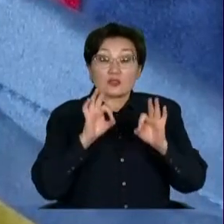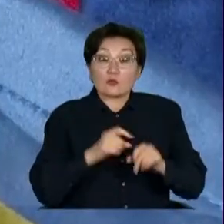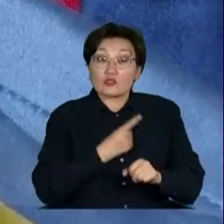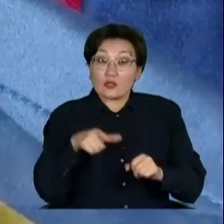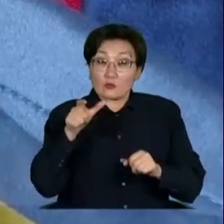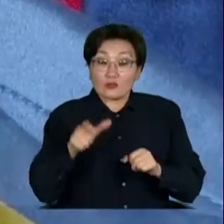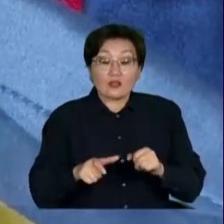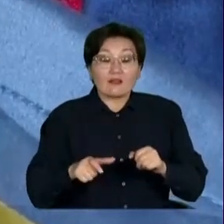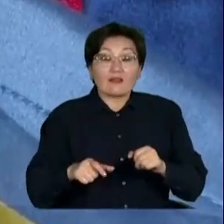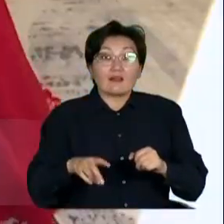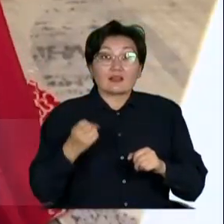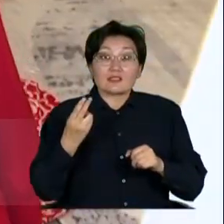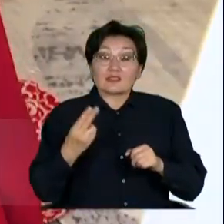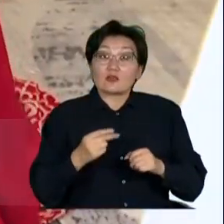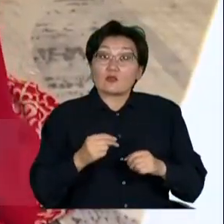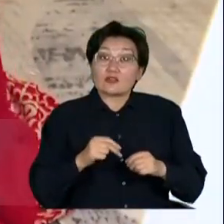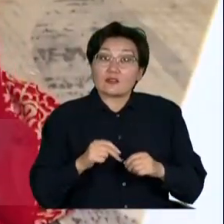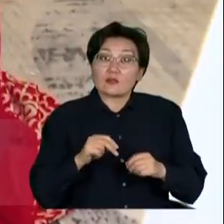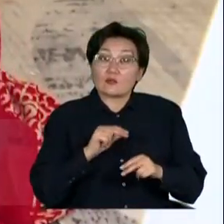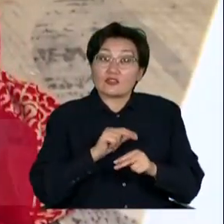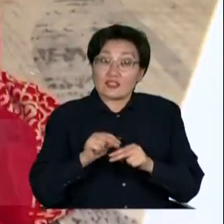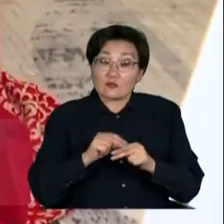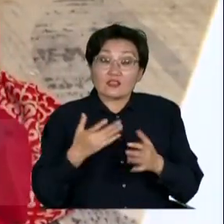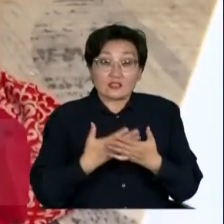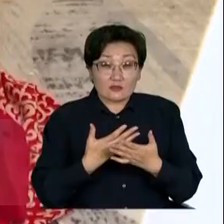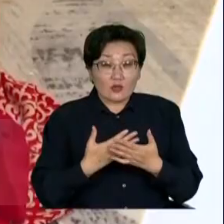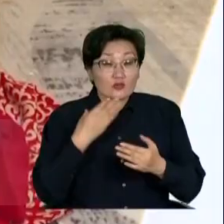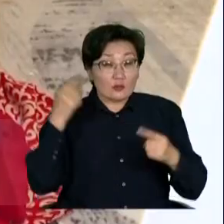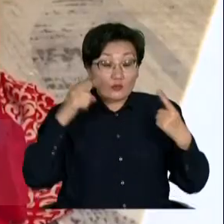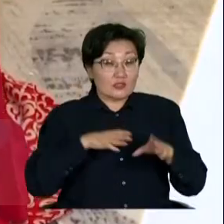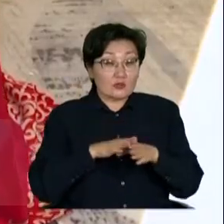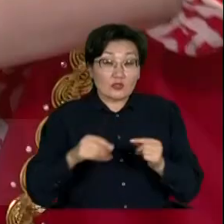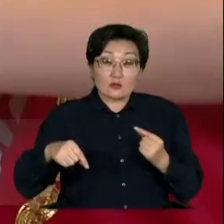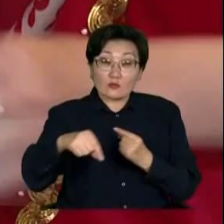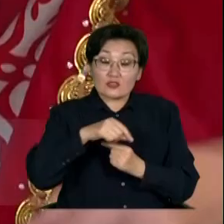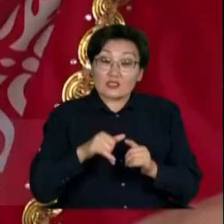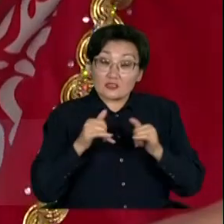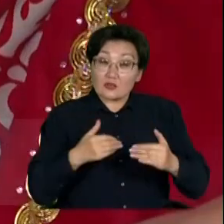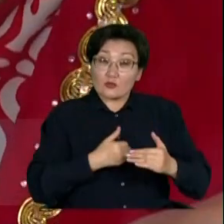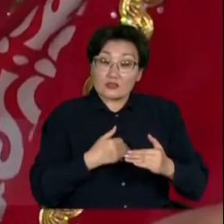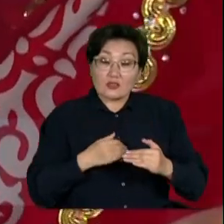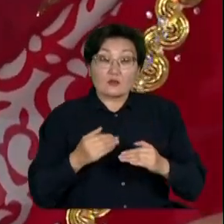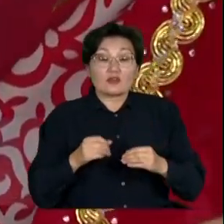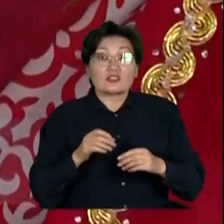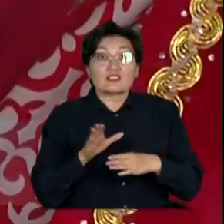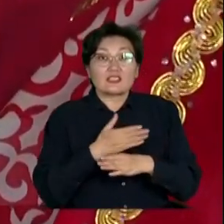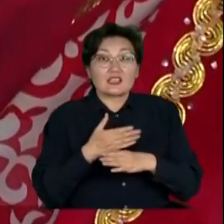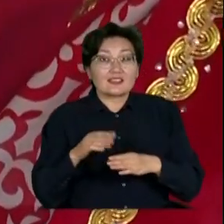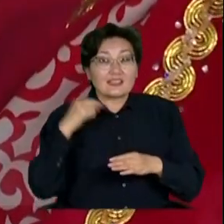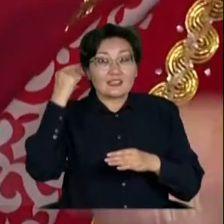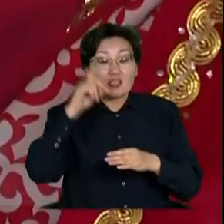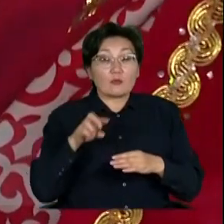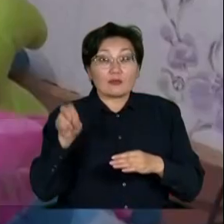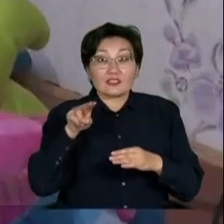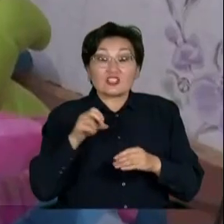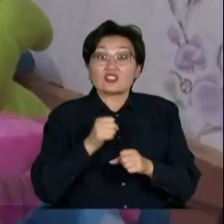құндылықты ұлықтап жүргенін мақтан етеді. Келешекте өз идеяларын жүзеге асырып, кәсібін кеңейтуге де ниетті. Жеке брендімді қалыптастырсам деген